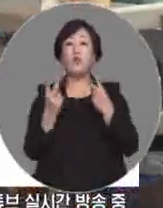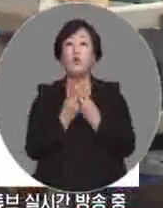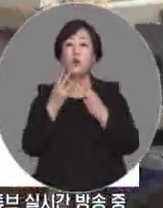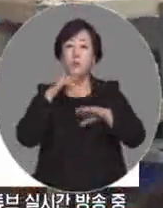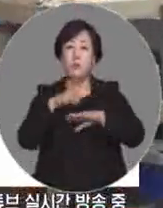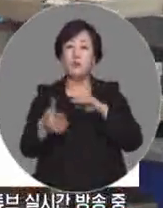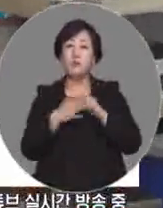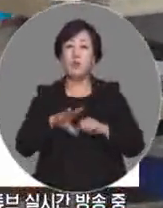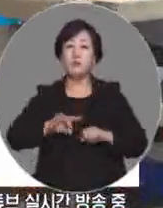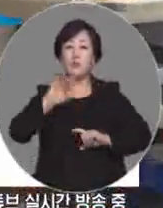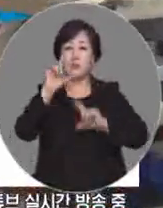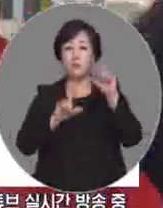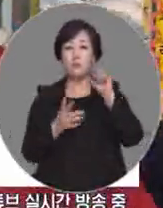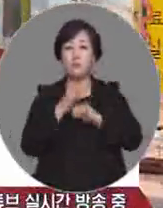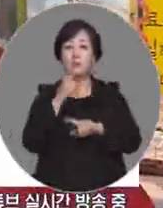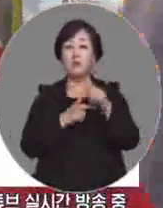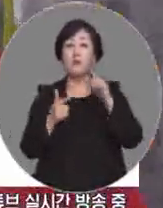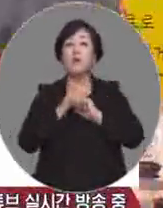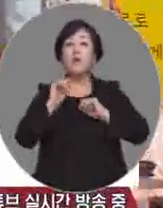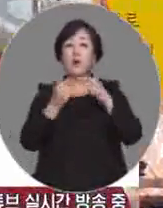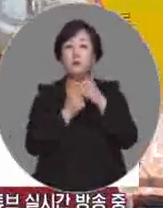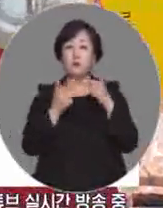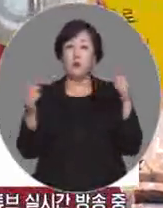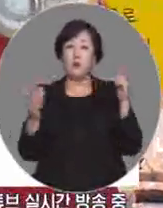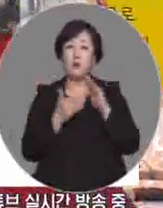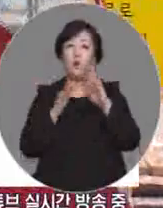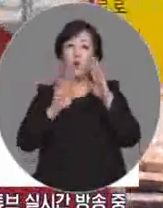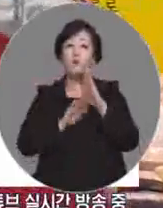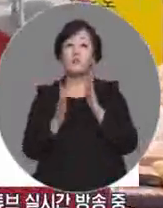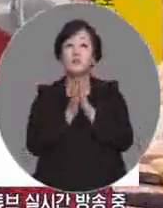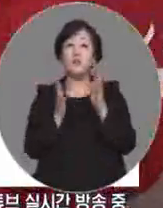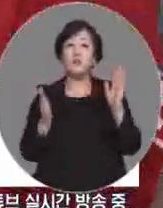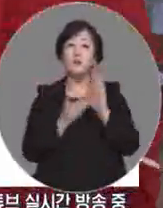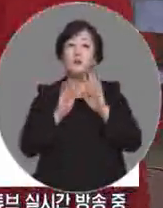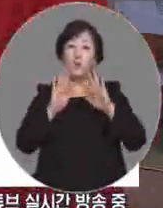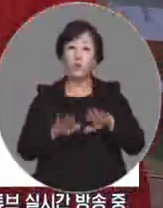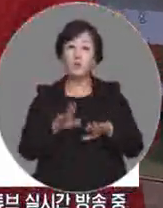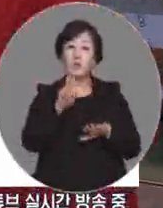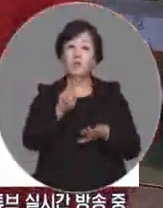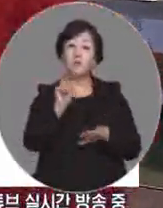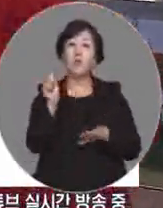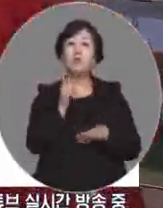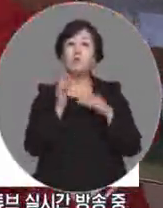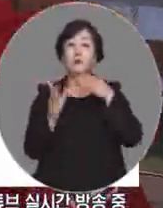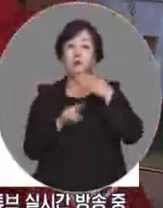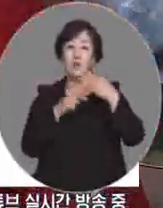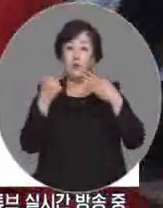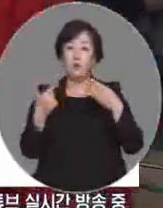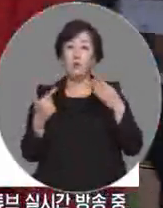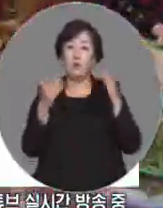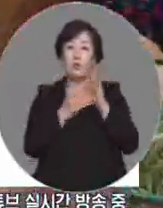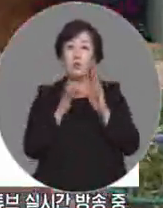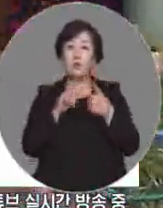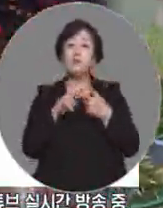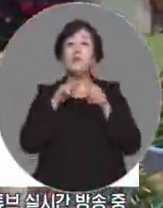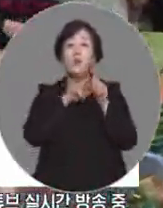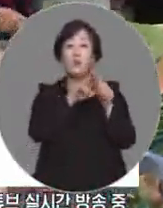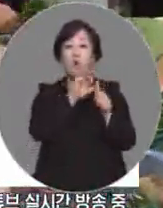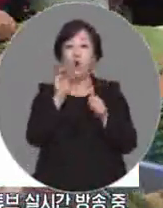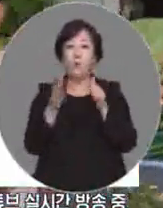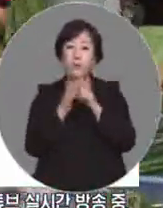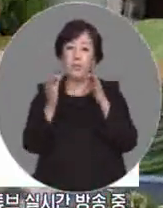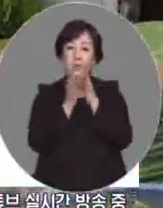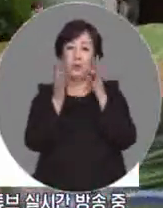첫날부터 기선잡기에 나섰습니다. 공식 선거운동은 오는 25일부터 4월 6일까지로 후보들은 이